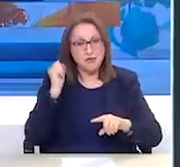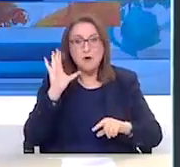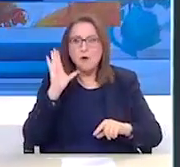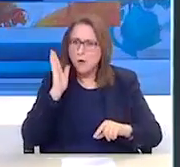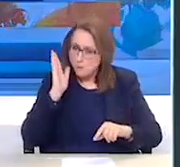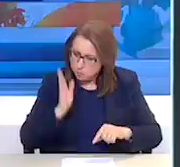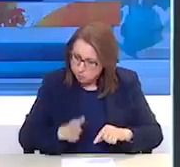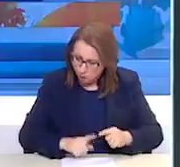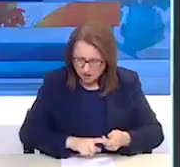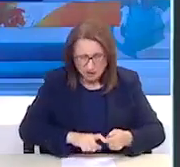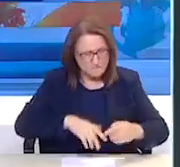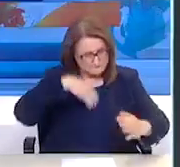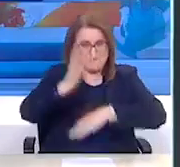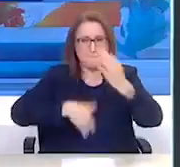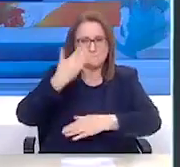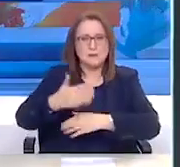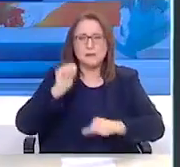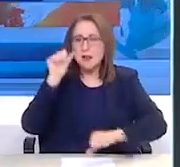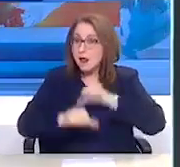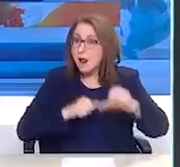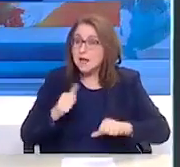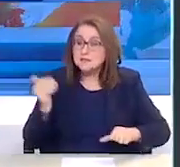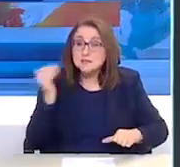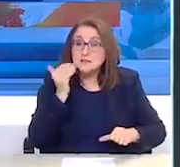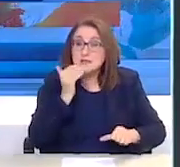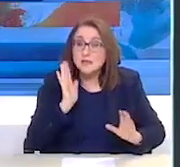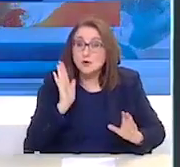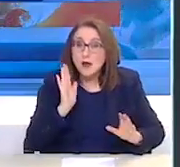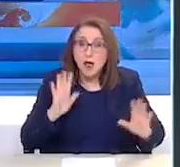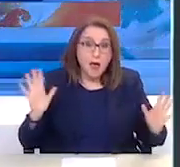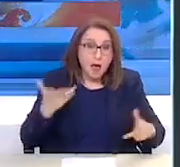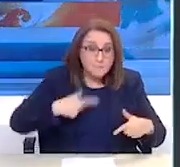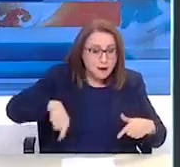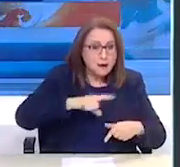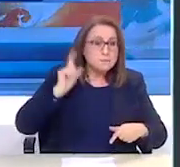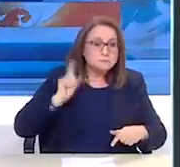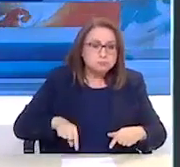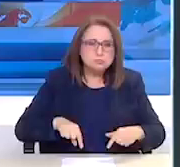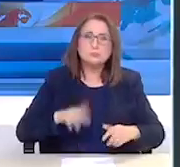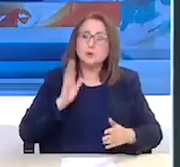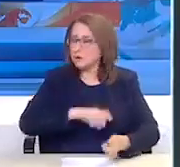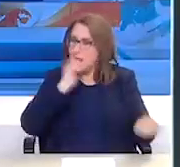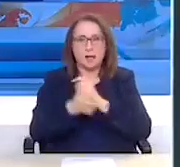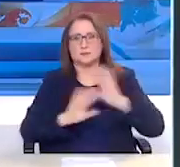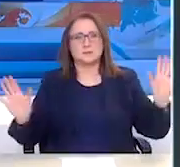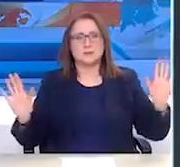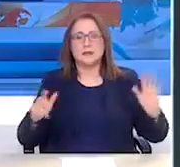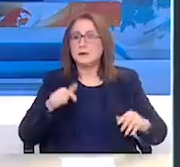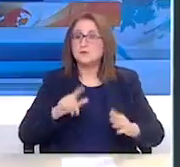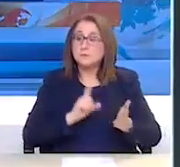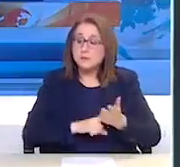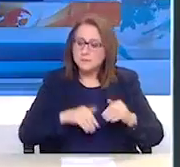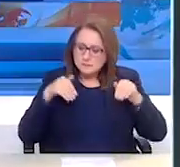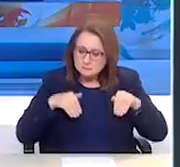να το διασφαλίσουμε, χρειάζεται να συνεχίσουμε να τηρούμε τα μέτρα με την ίδια επιμονή, με την ίδια υπομονή, με το ίδιο πείσμα.